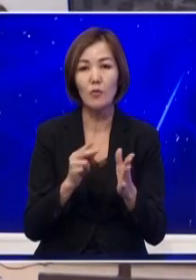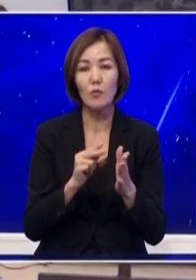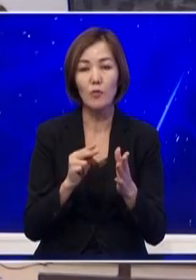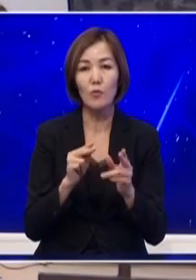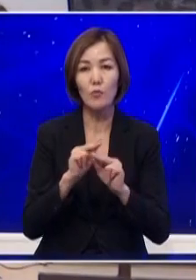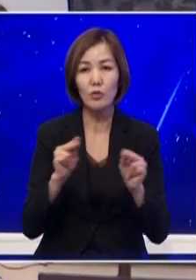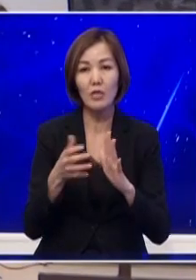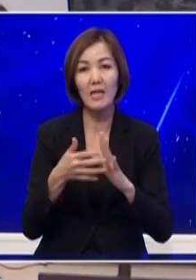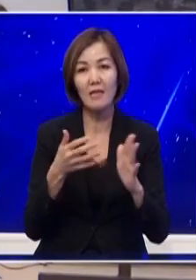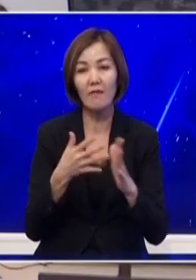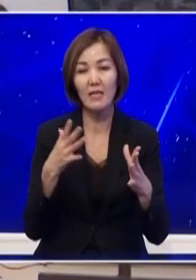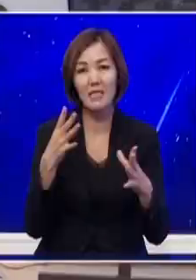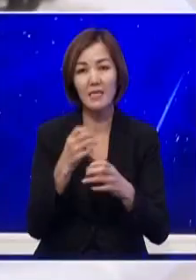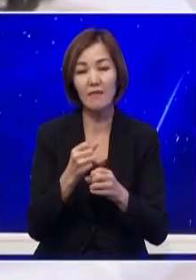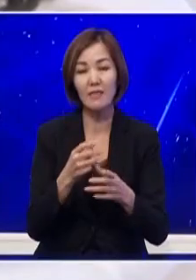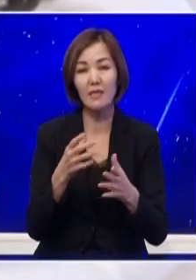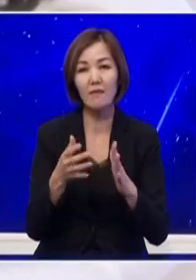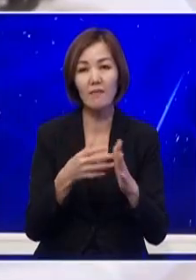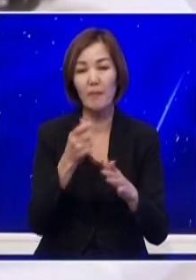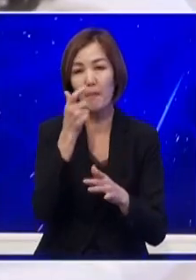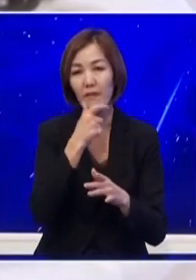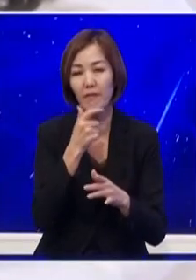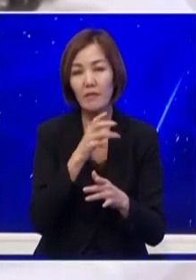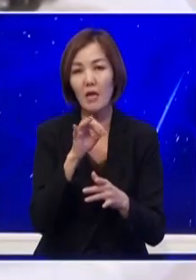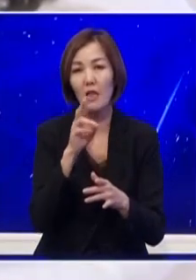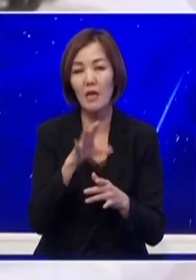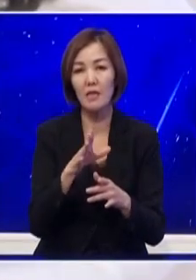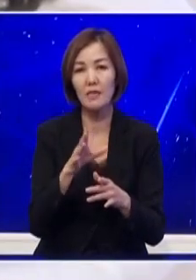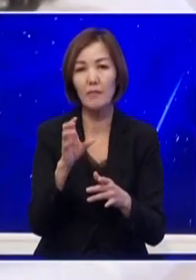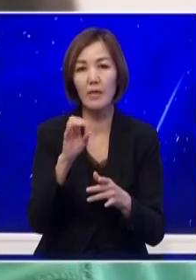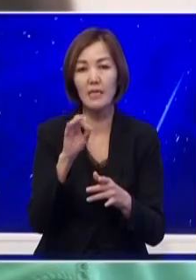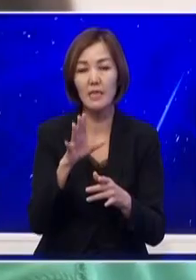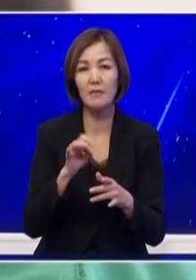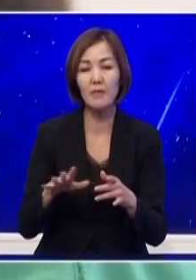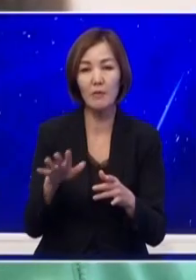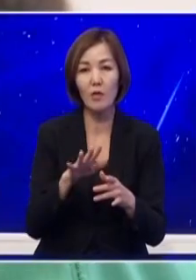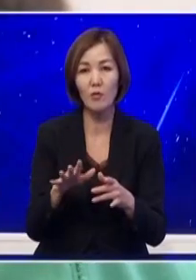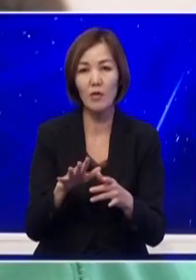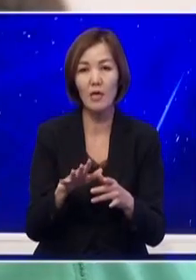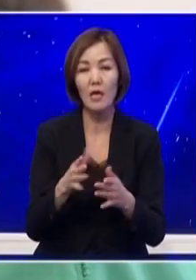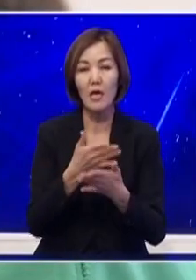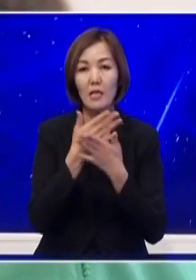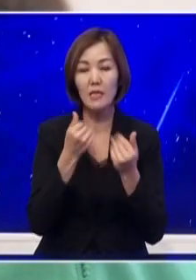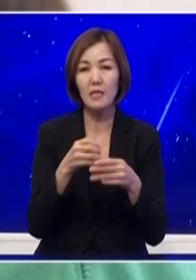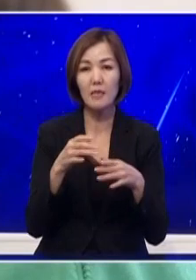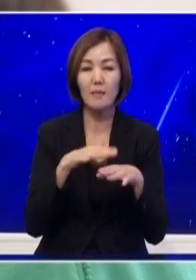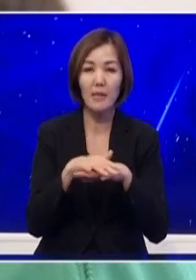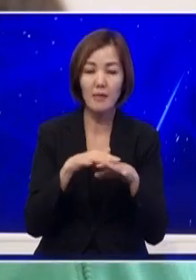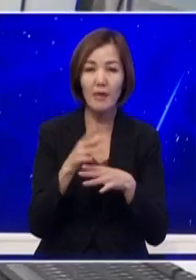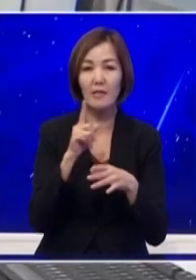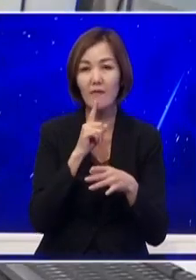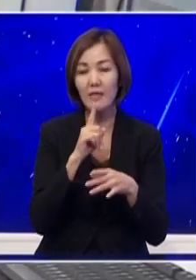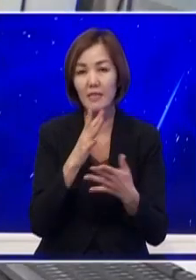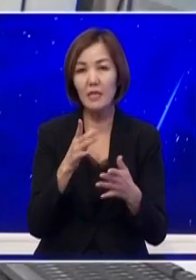Особо острый дефицит кадров ощущается в Панфиловском, Алакальском и Ескельдинском районах. Нет специалистов по математике,